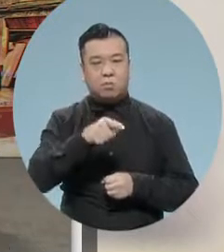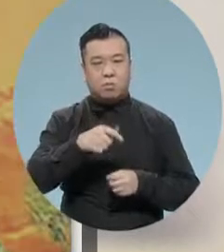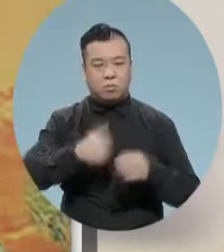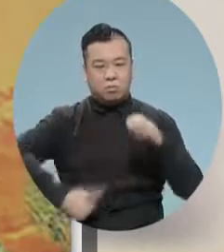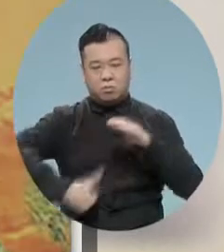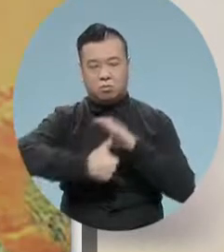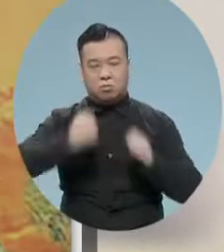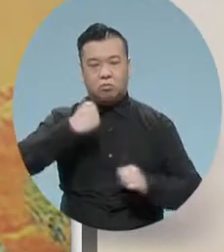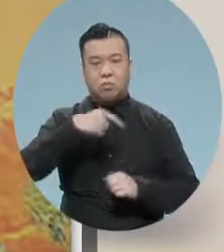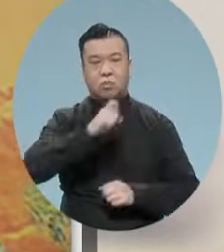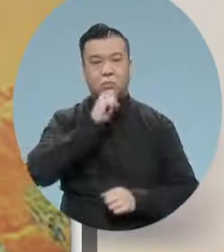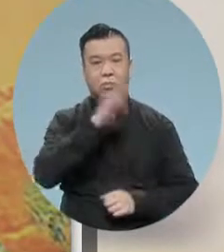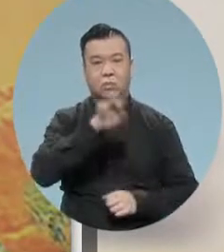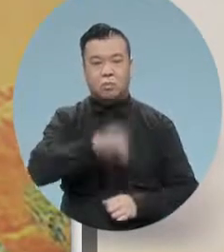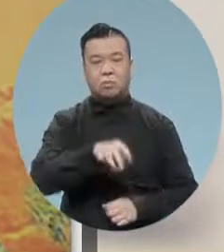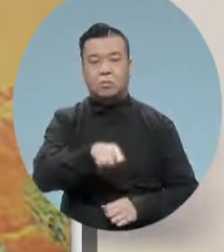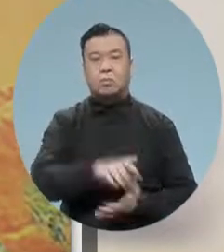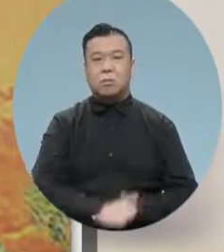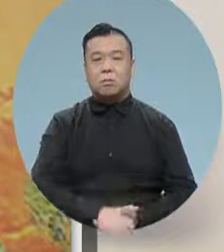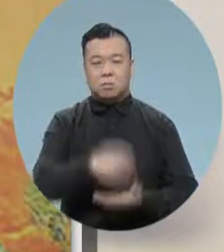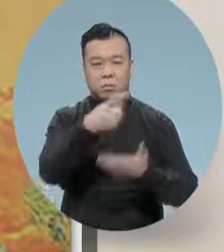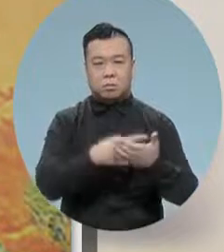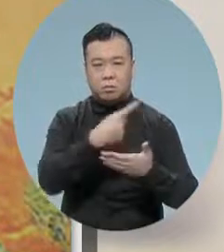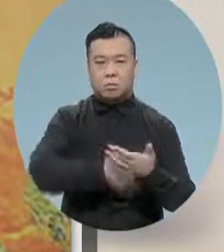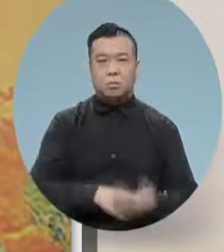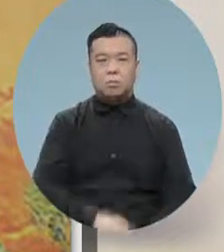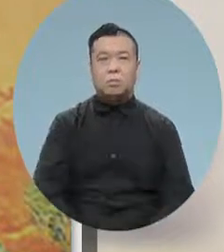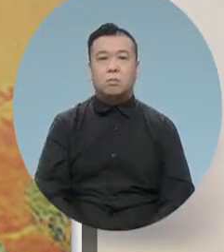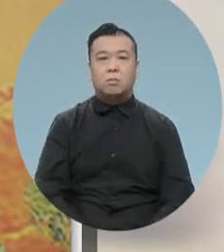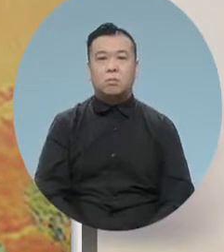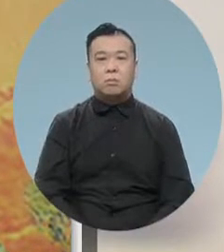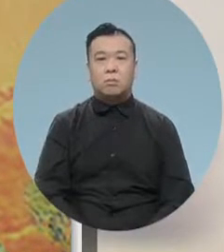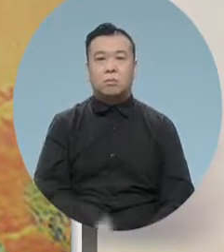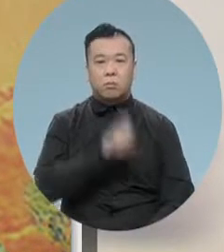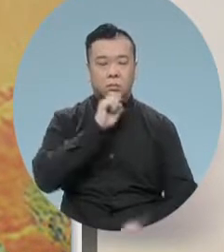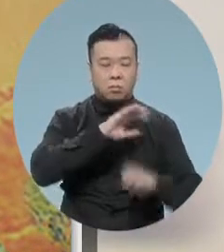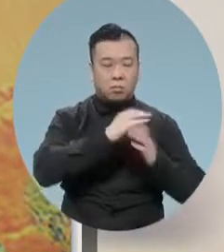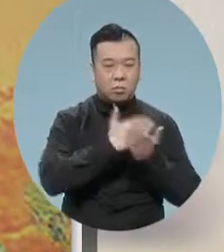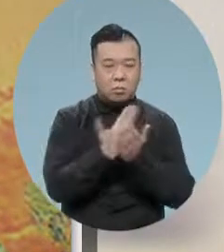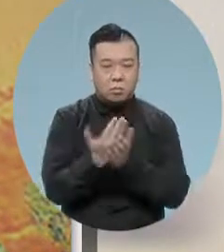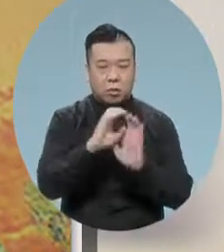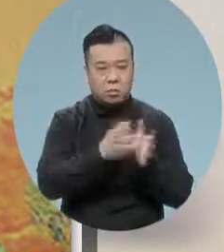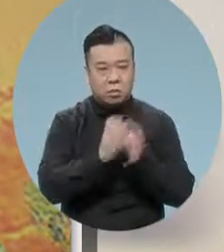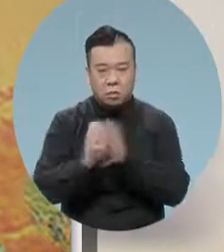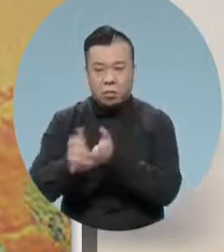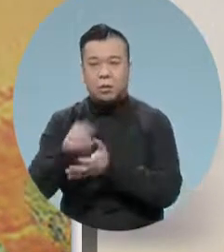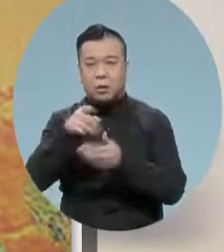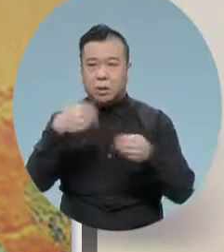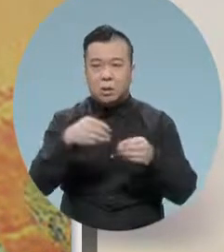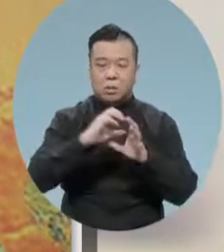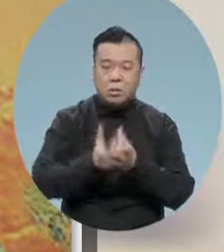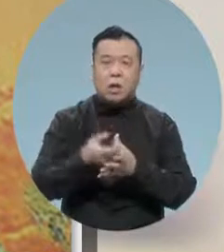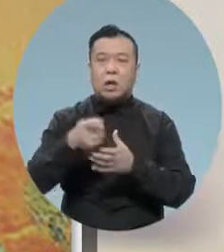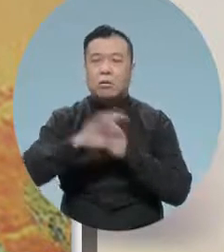階，總共有3000部。除此之外呢，還有由各個部門，例如商務部啊或者教育部啊，他